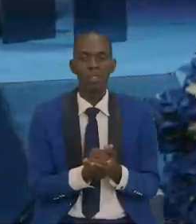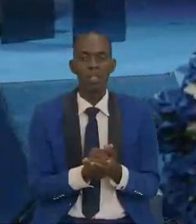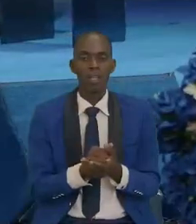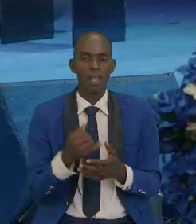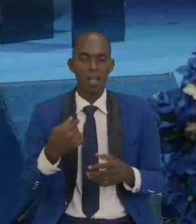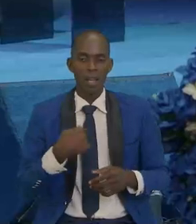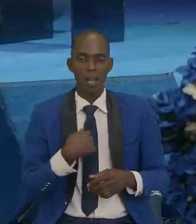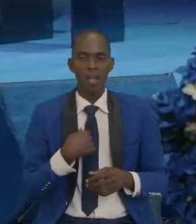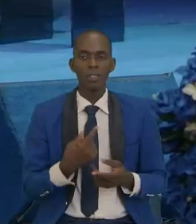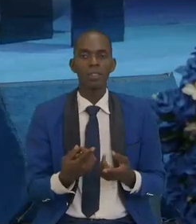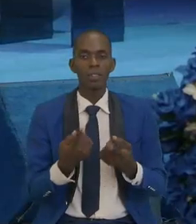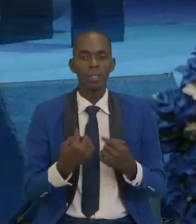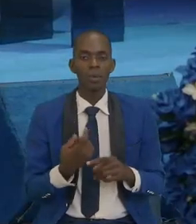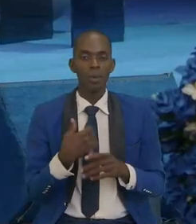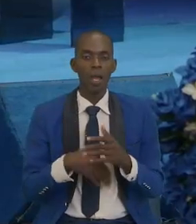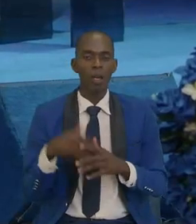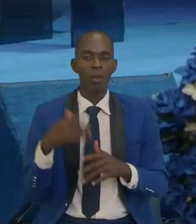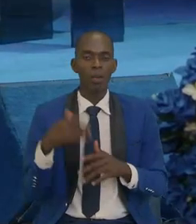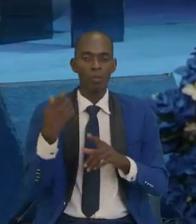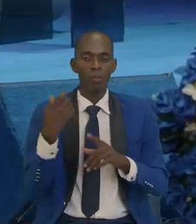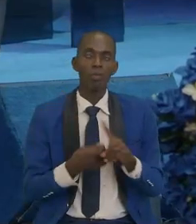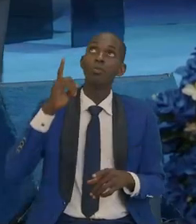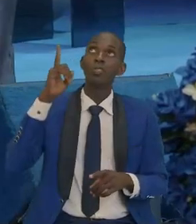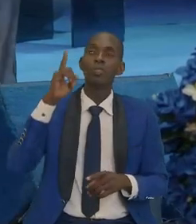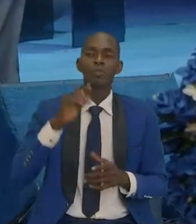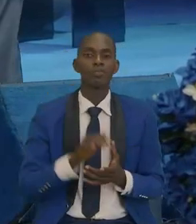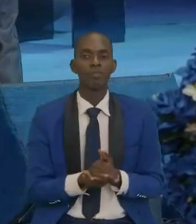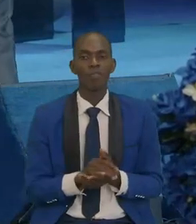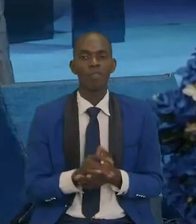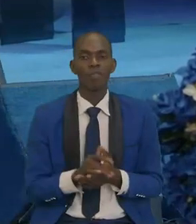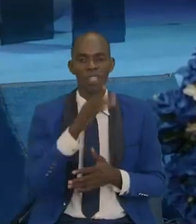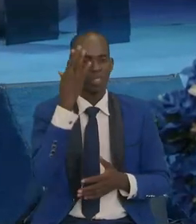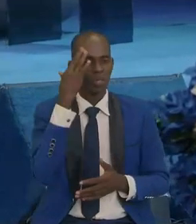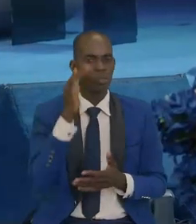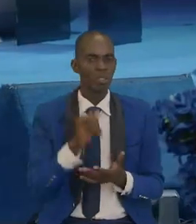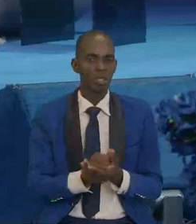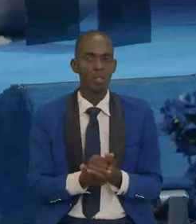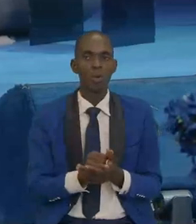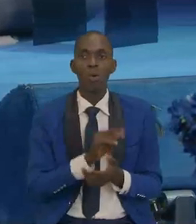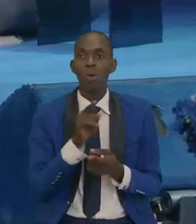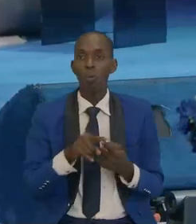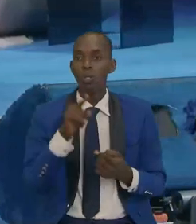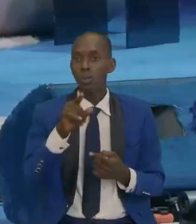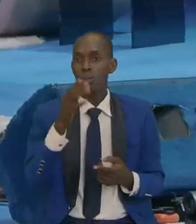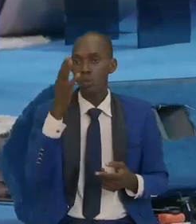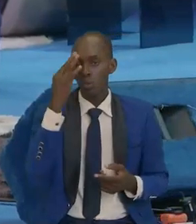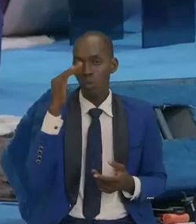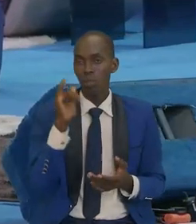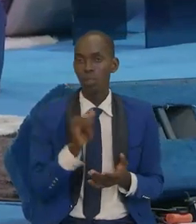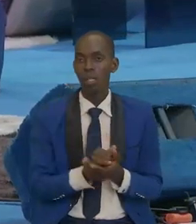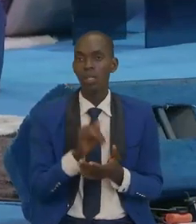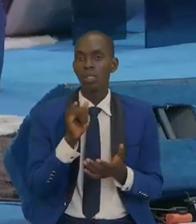que je suis sorti de toi. Ils connaissaient cela. Lorsque tu savais